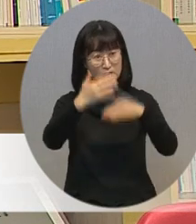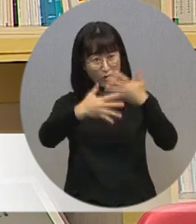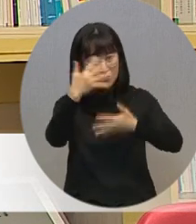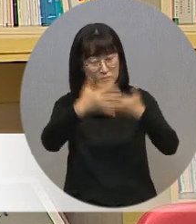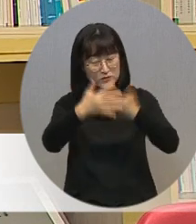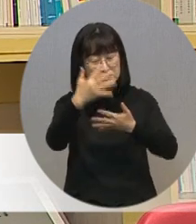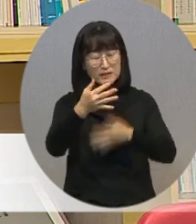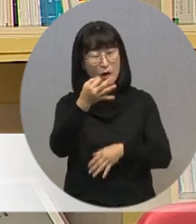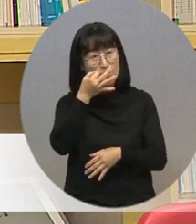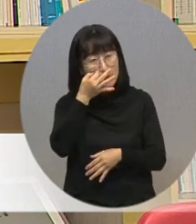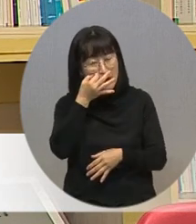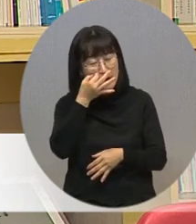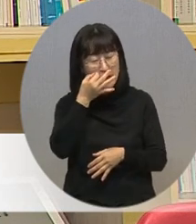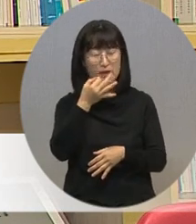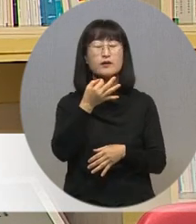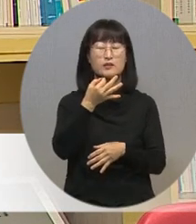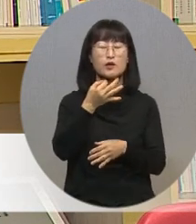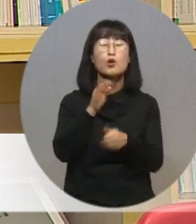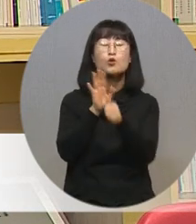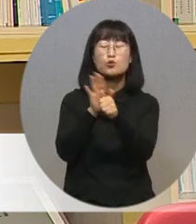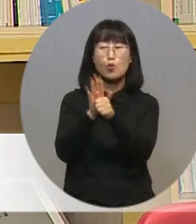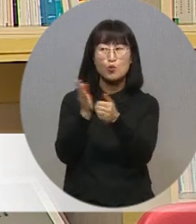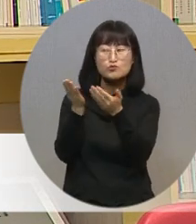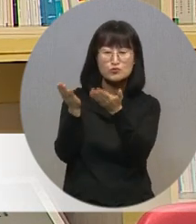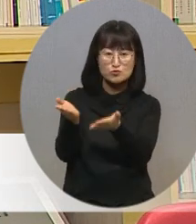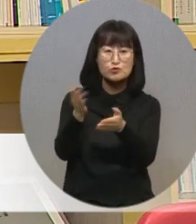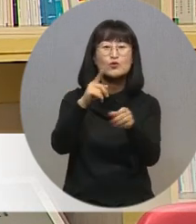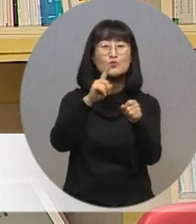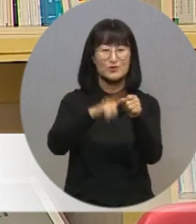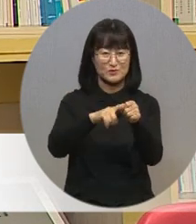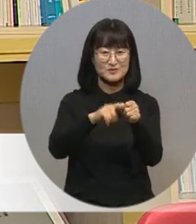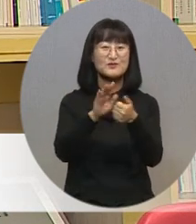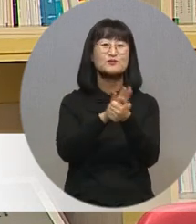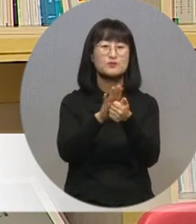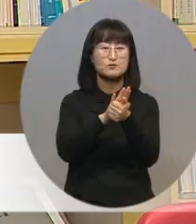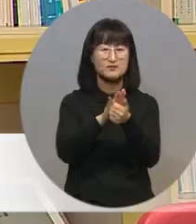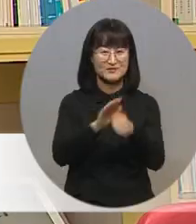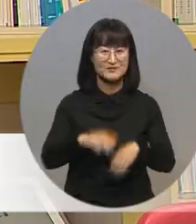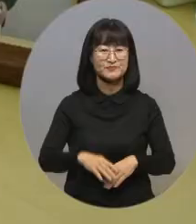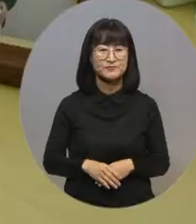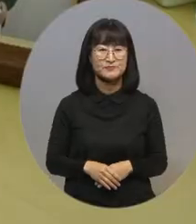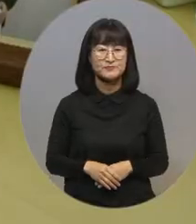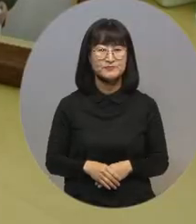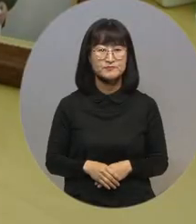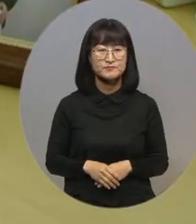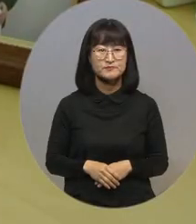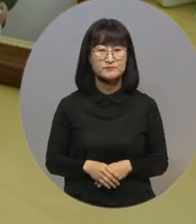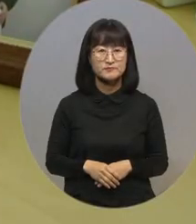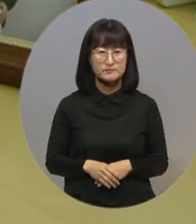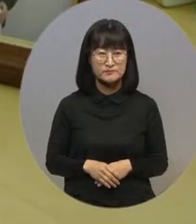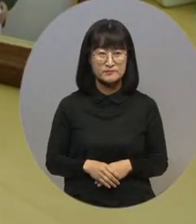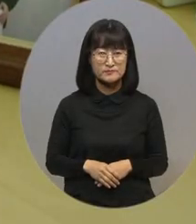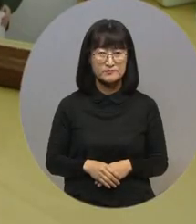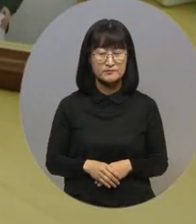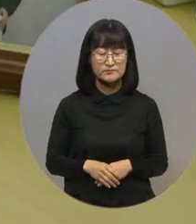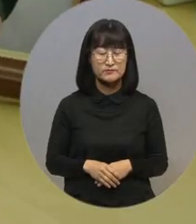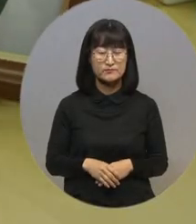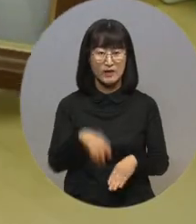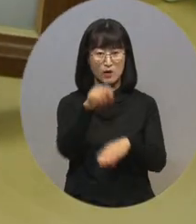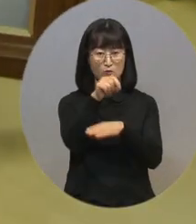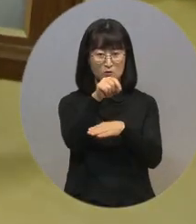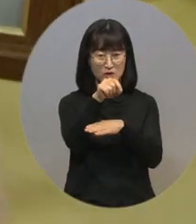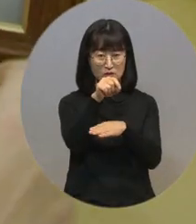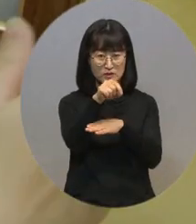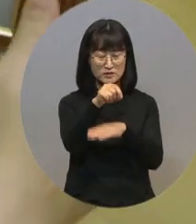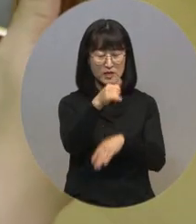영상을 감상하는 데 있어서 도움을 받을 수 있도록 해드리는 그런 서비스입니다. 회사 탁자에 놓인 가족